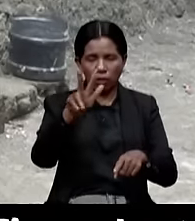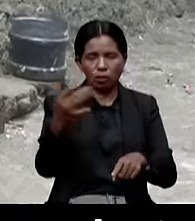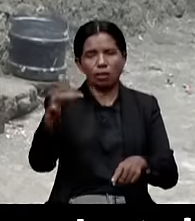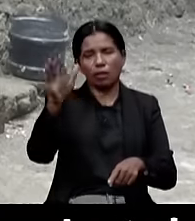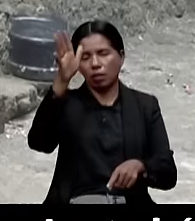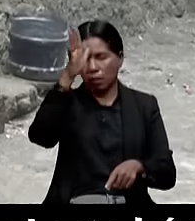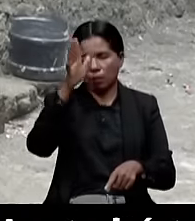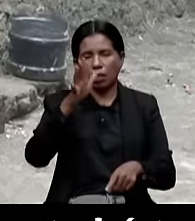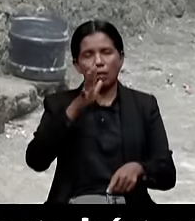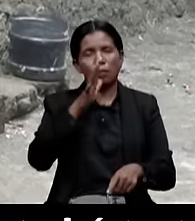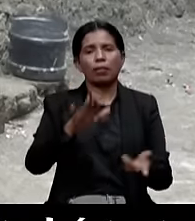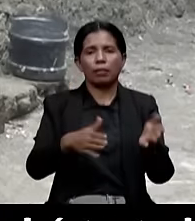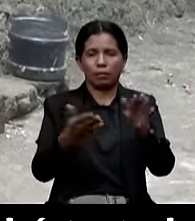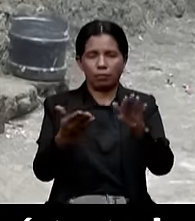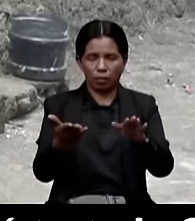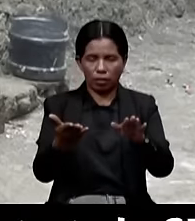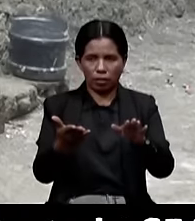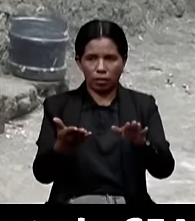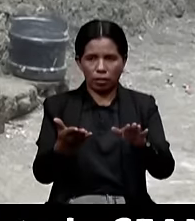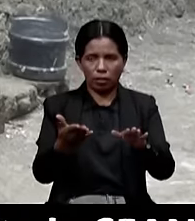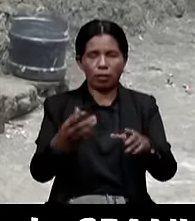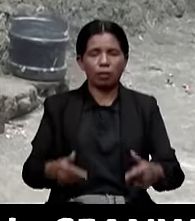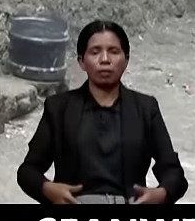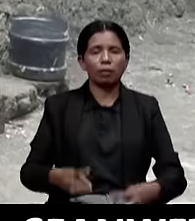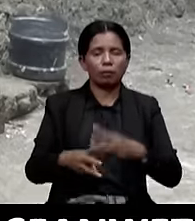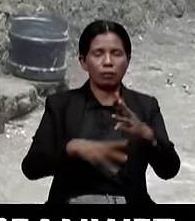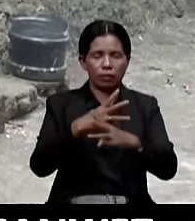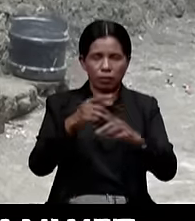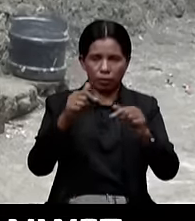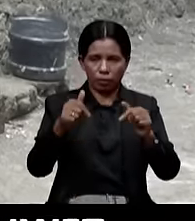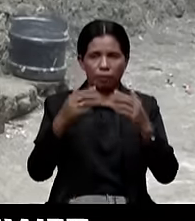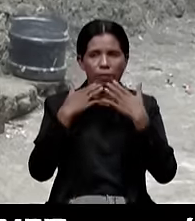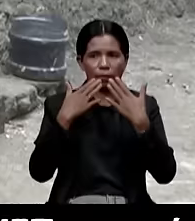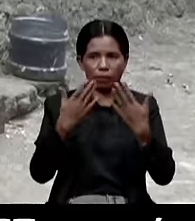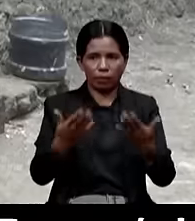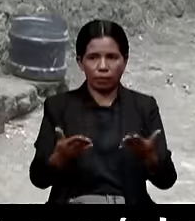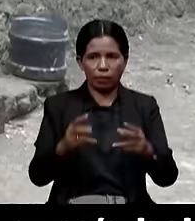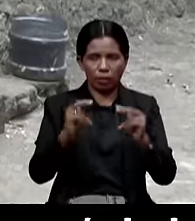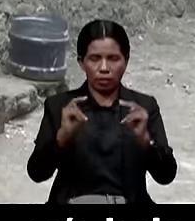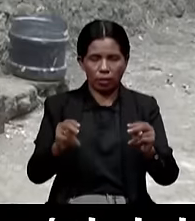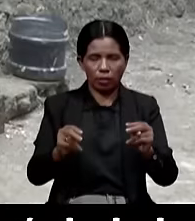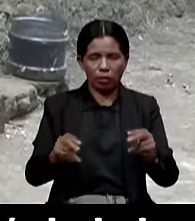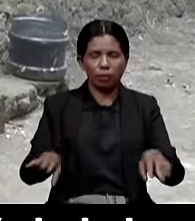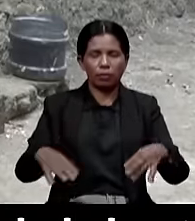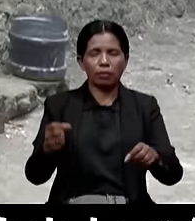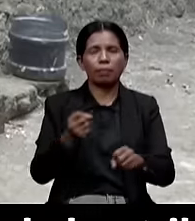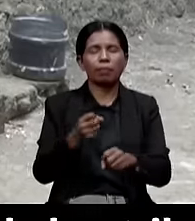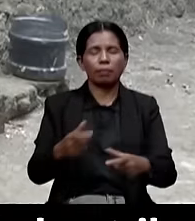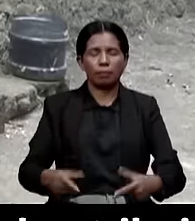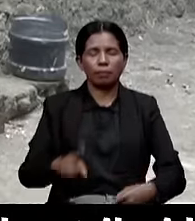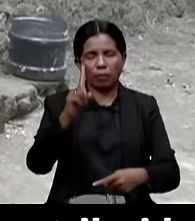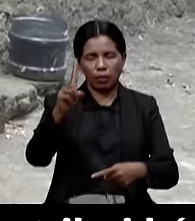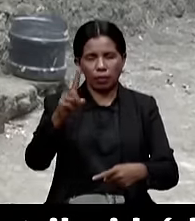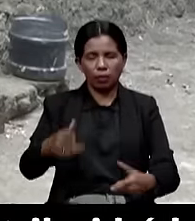inan amang hakoto ona peregrinasaun iha mundo ne. Obrigado, tenki luta mesak ho dihetang moris